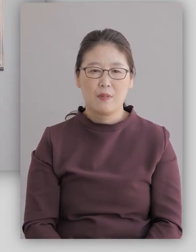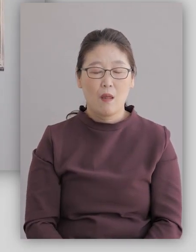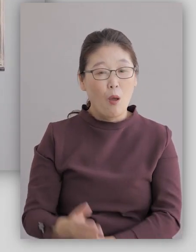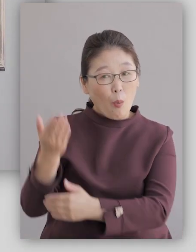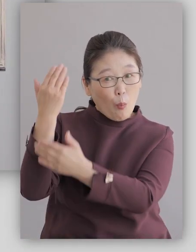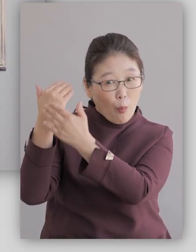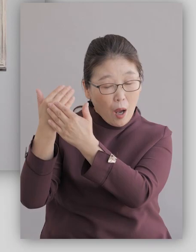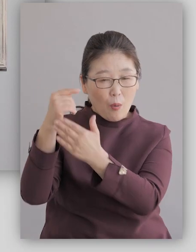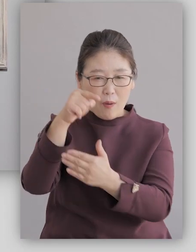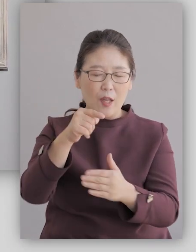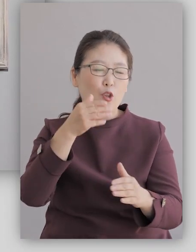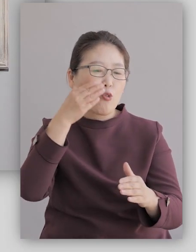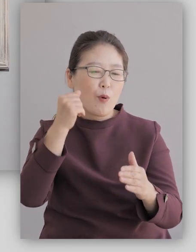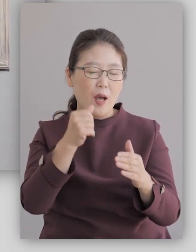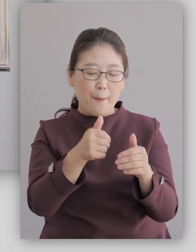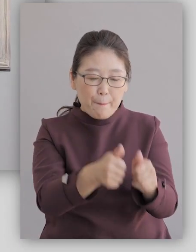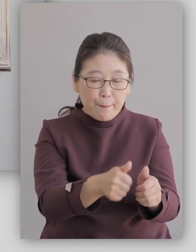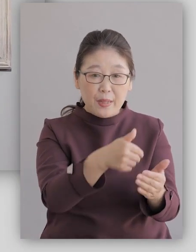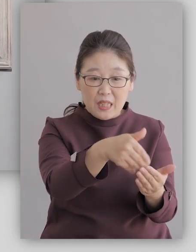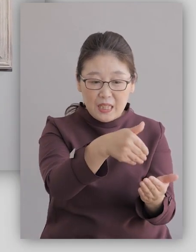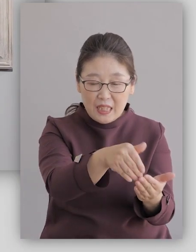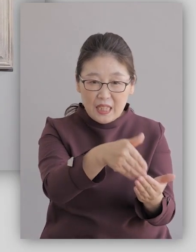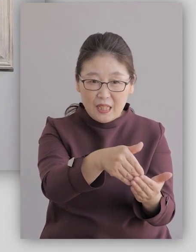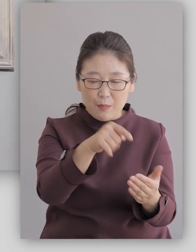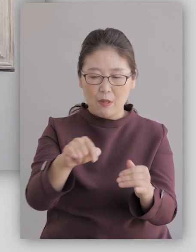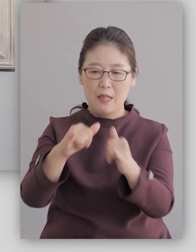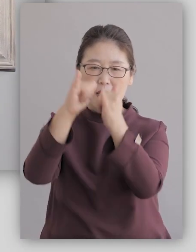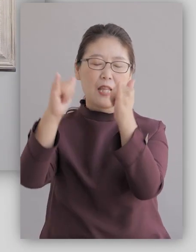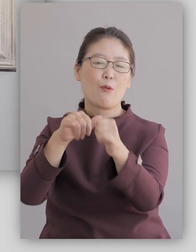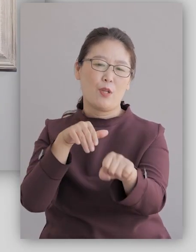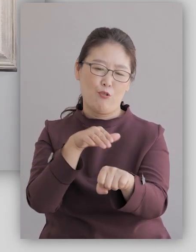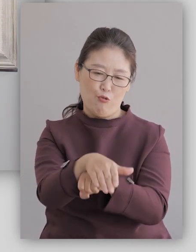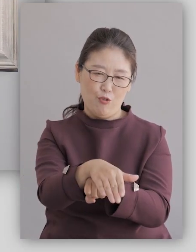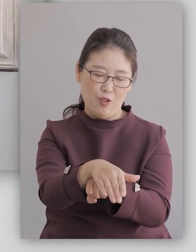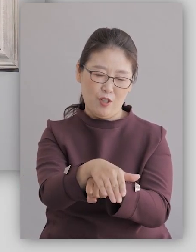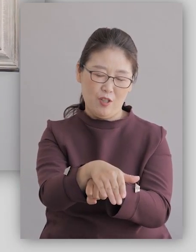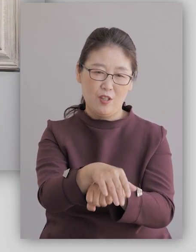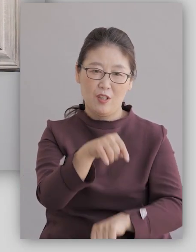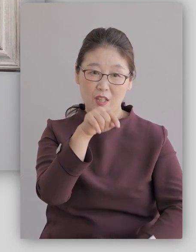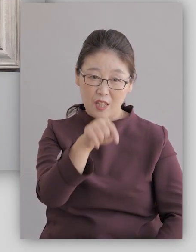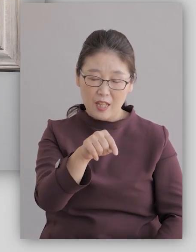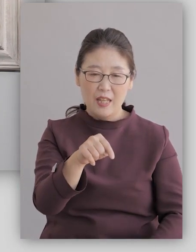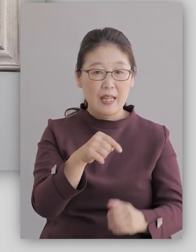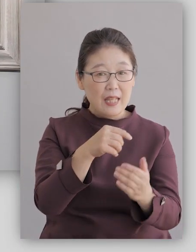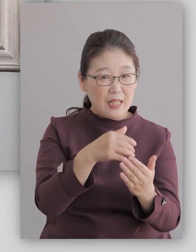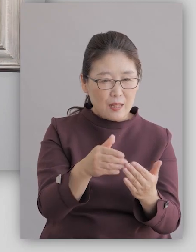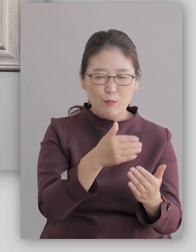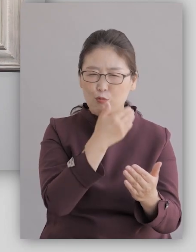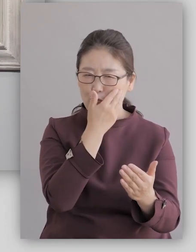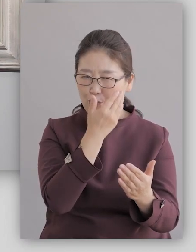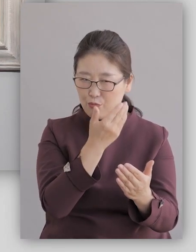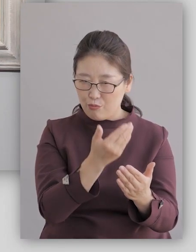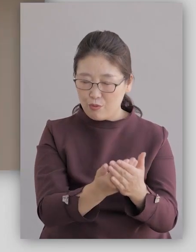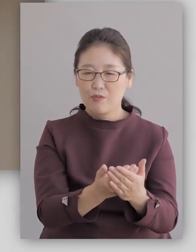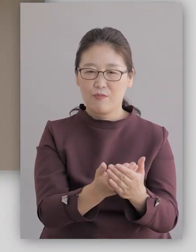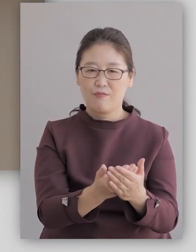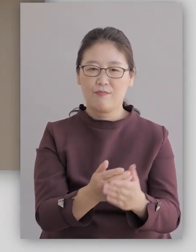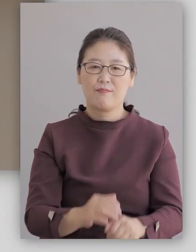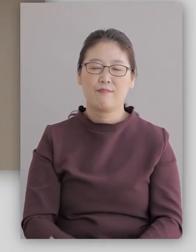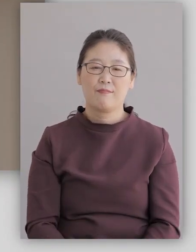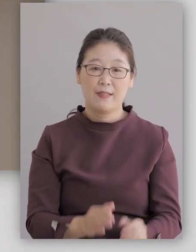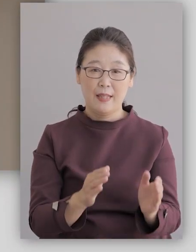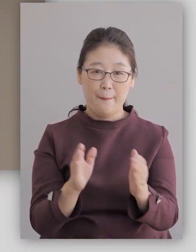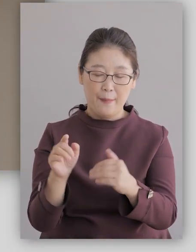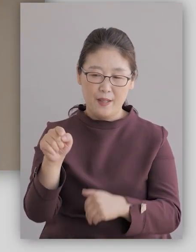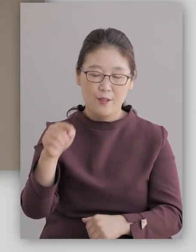작품으로서 유화 작품으로 사회주의 리얼리즘의 굉장히 중요한 작가로 얘기가 되고 있는데요. 또